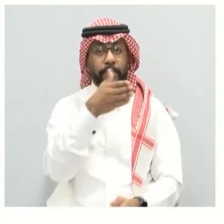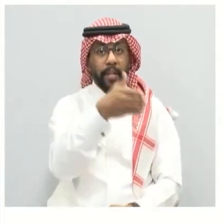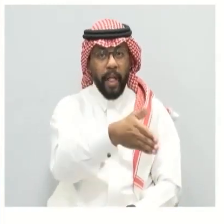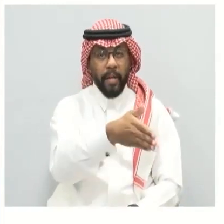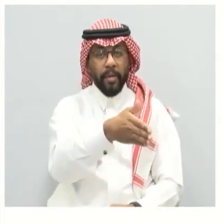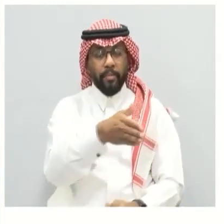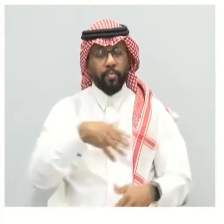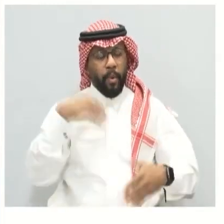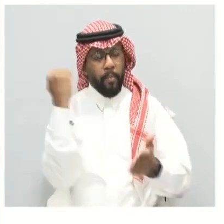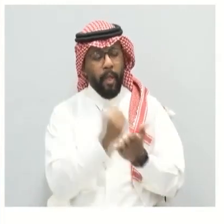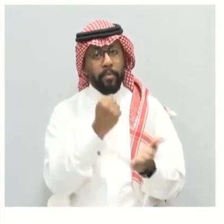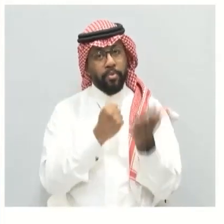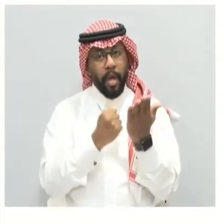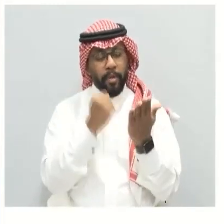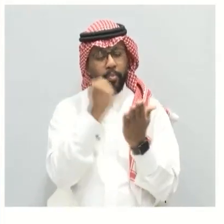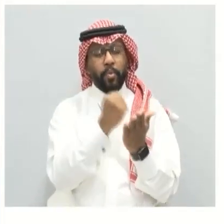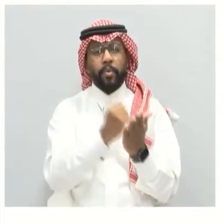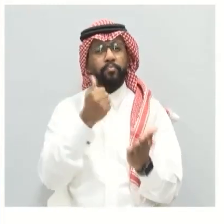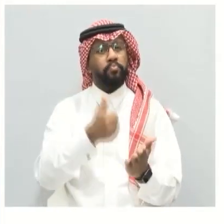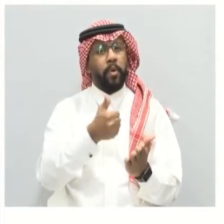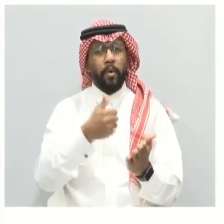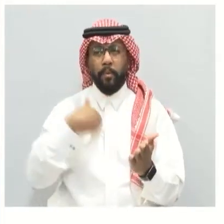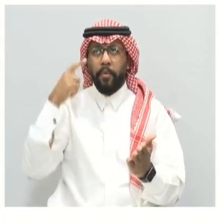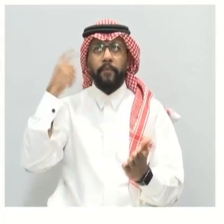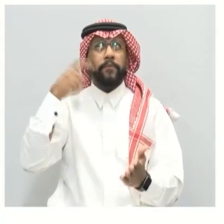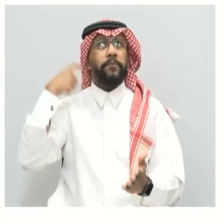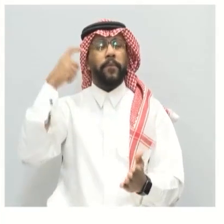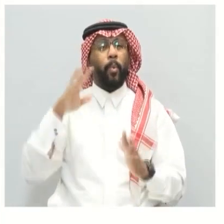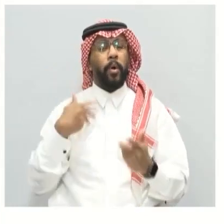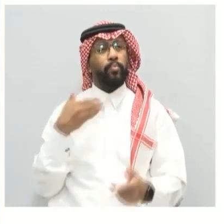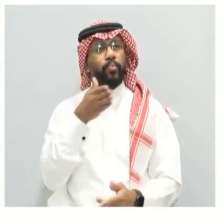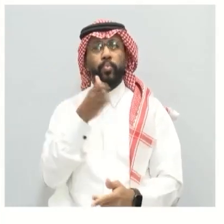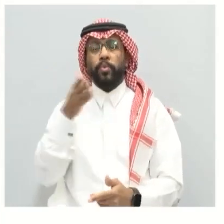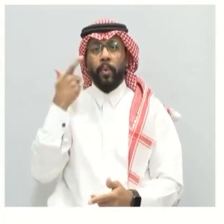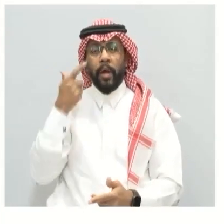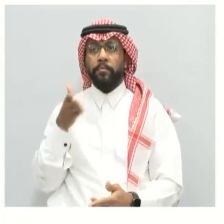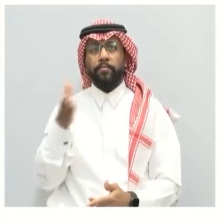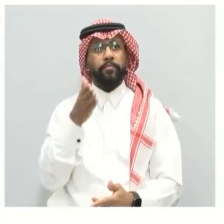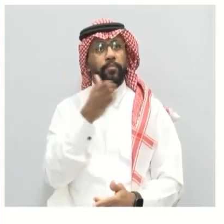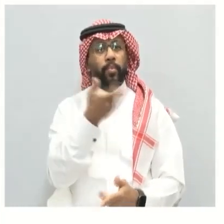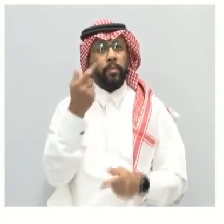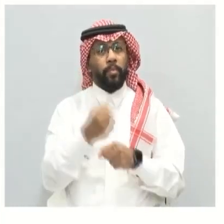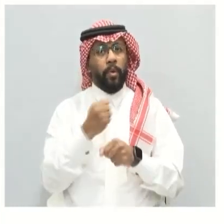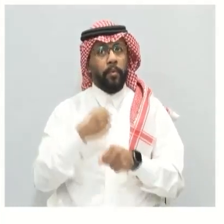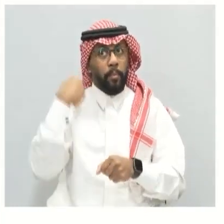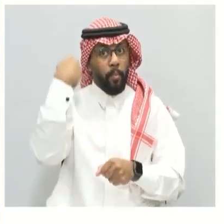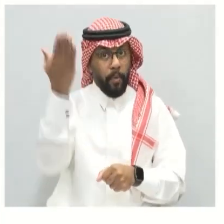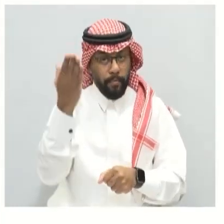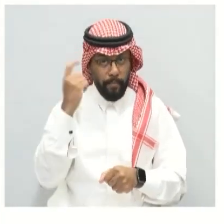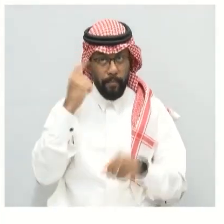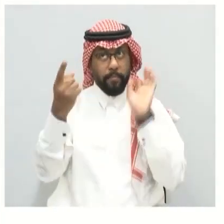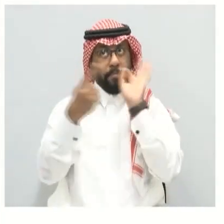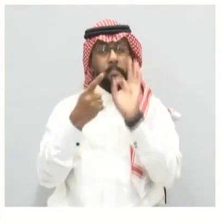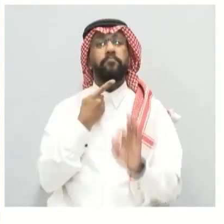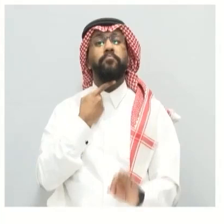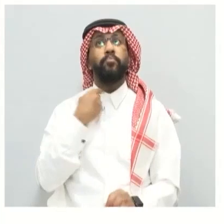متوجا بالنجاح يكون اك تفكير عميق في اتخاذ الخطوه القادمه والمتعلق بمستقبلك المهني وحياتك